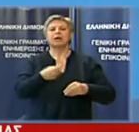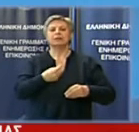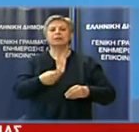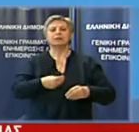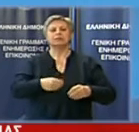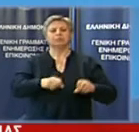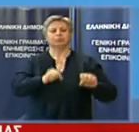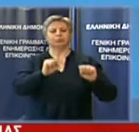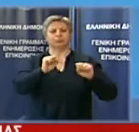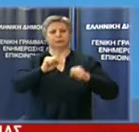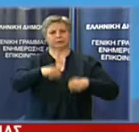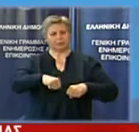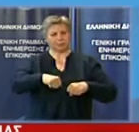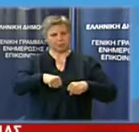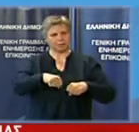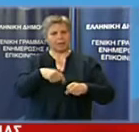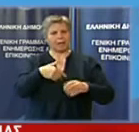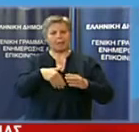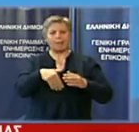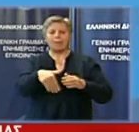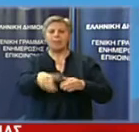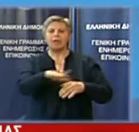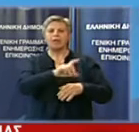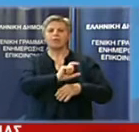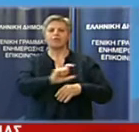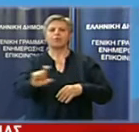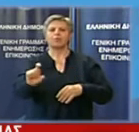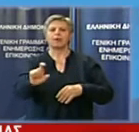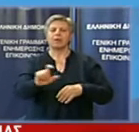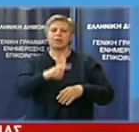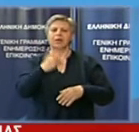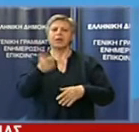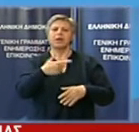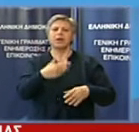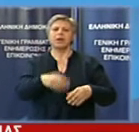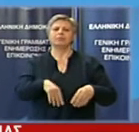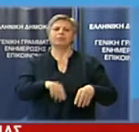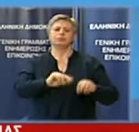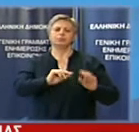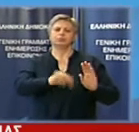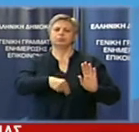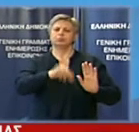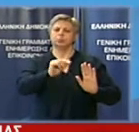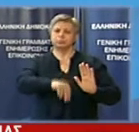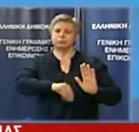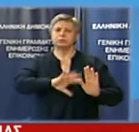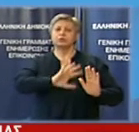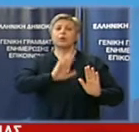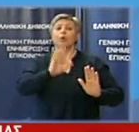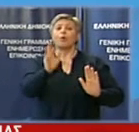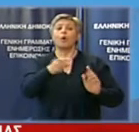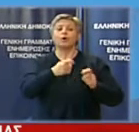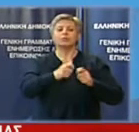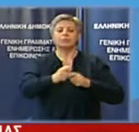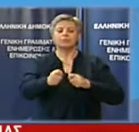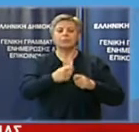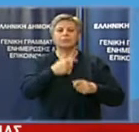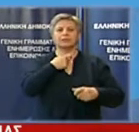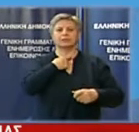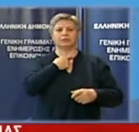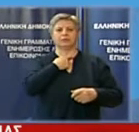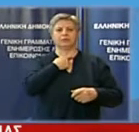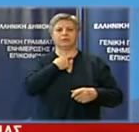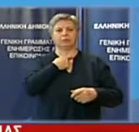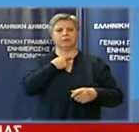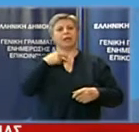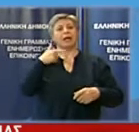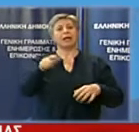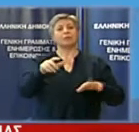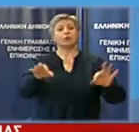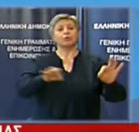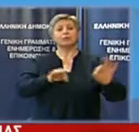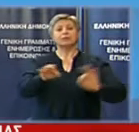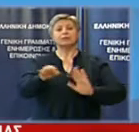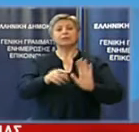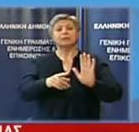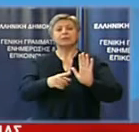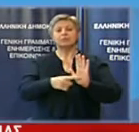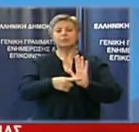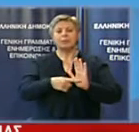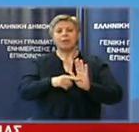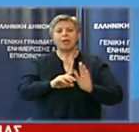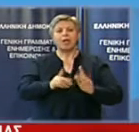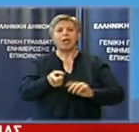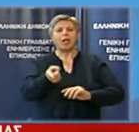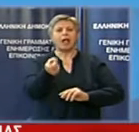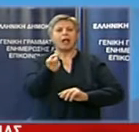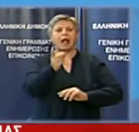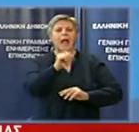των μέτρων που υπολείπονται για την ολοκλήρωση της πρώτης αξιολόγησης. Το σχετικό νομοσχέδιο πρόκειται να κατατεθεί στη Βουλή το αργότερο